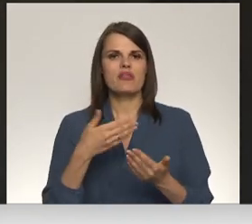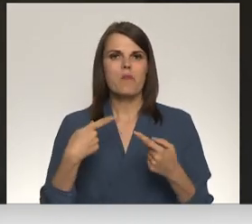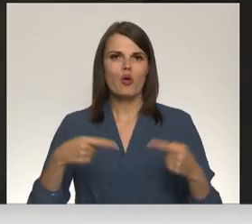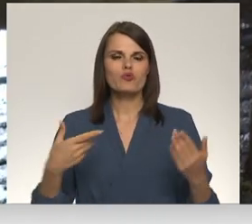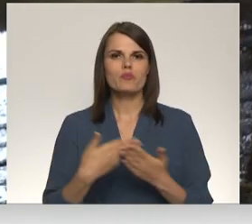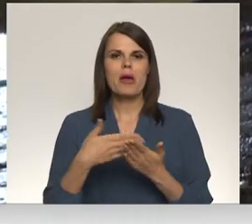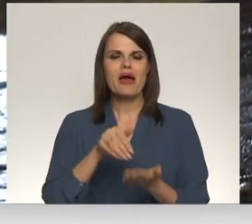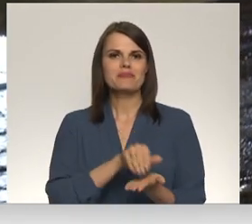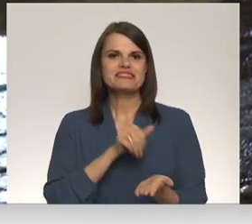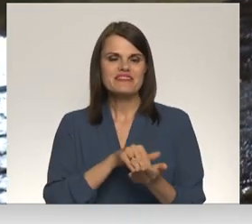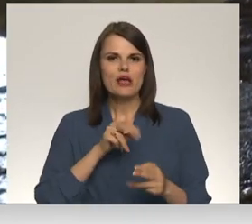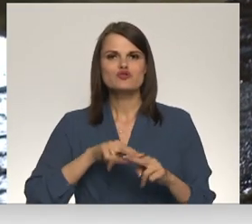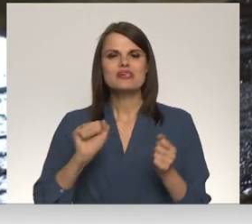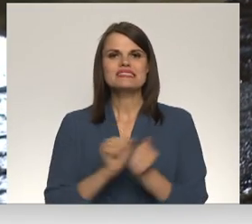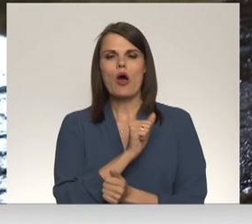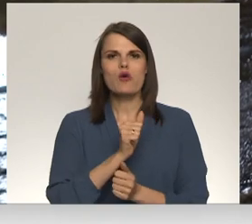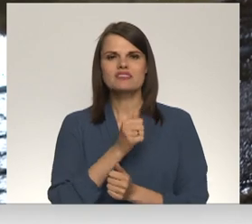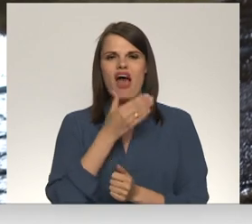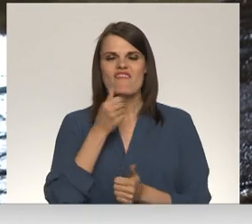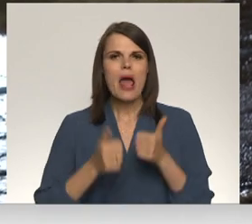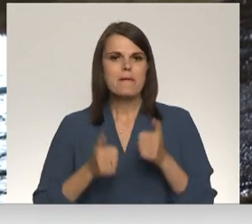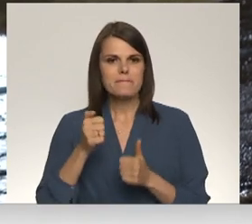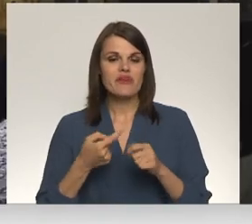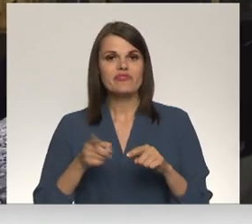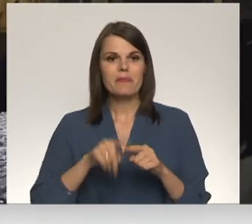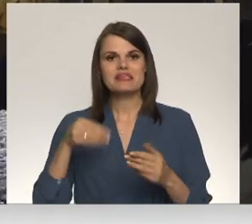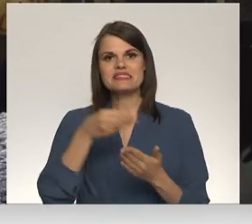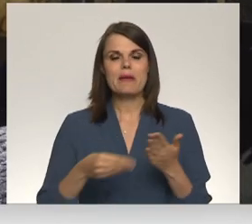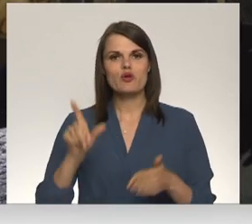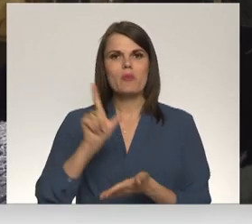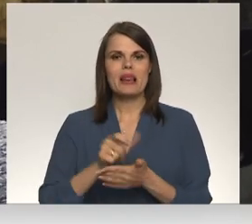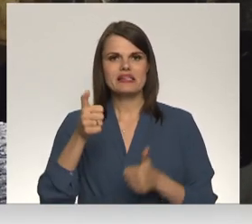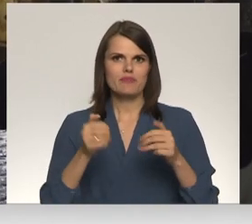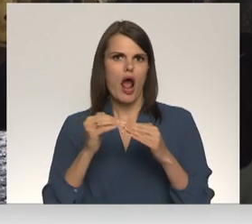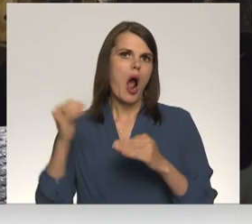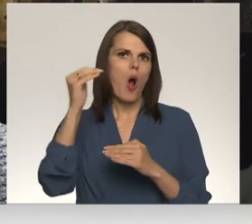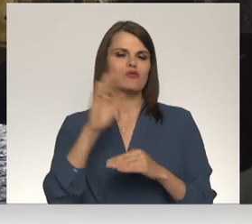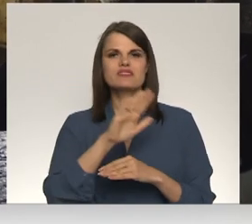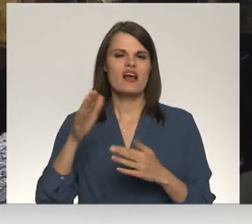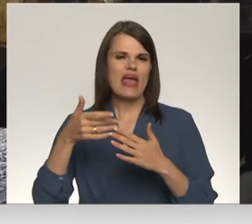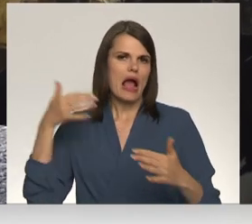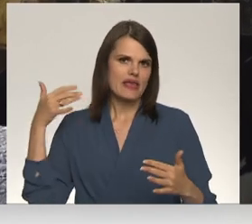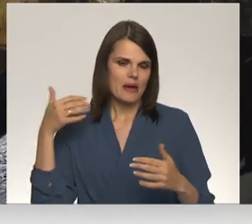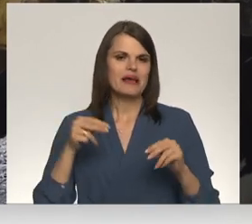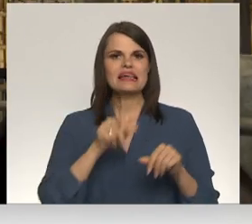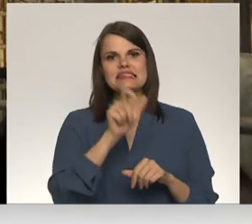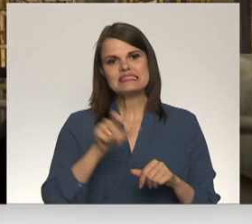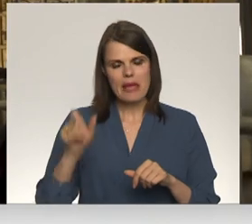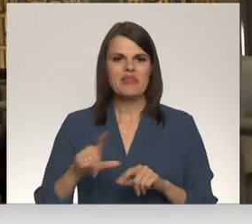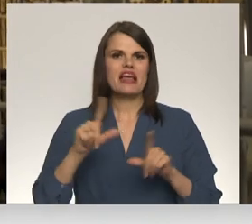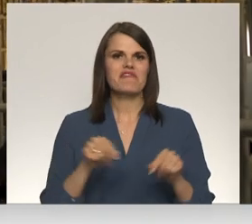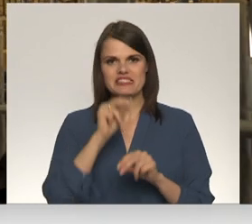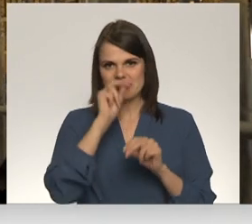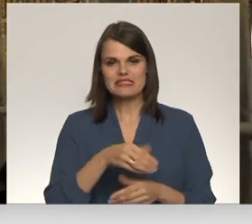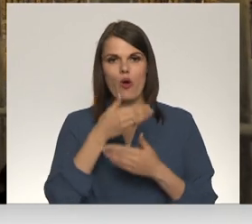sausā vājpiena. Tāpēc biržas noteiktā iepirkuma cena par litru piena šobrīd esot augstāka nekā jebkad. Tas vismaz zemniekiem nerada